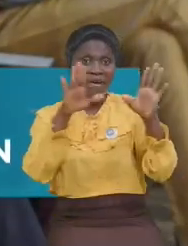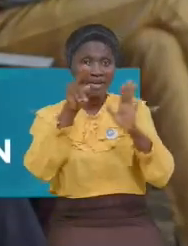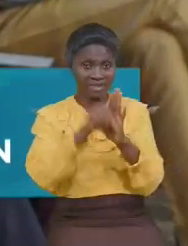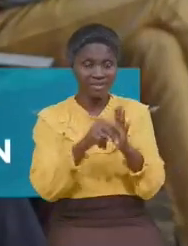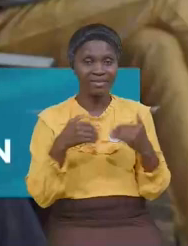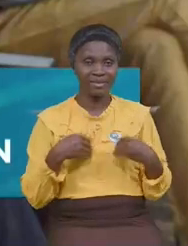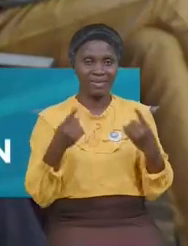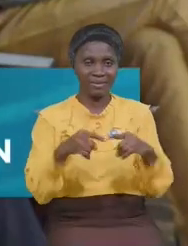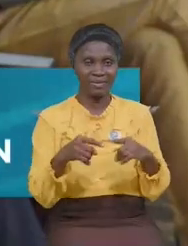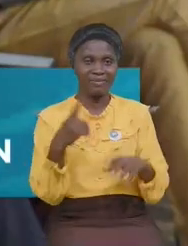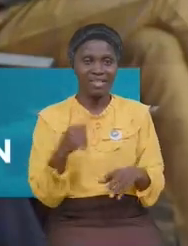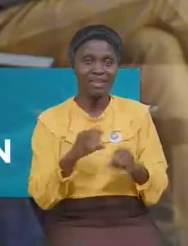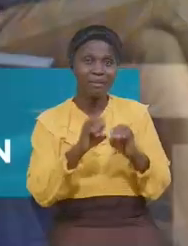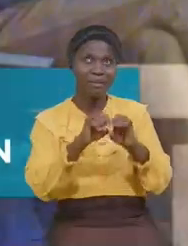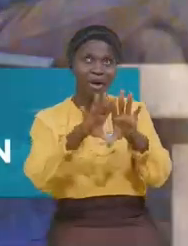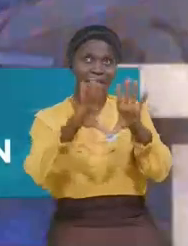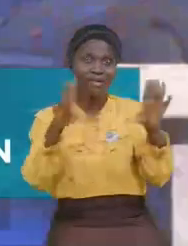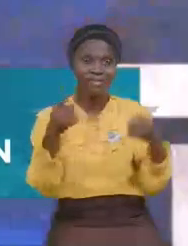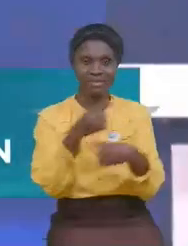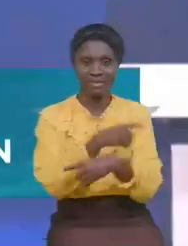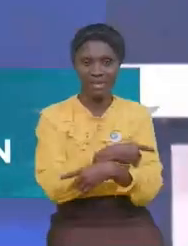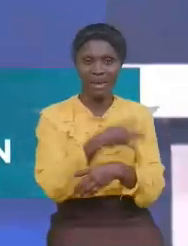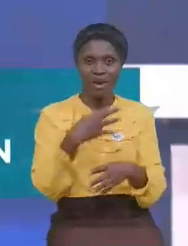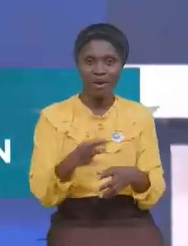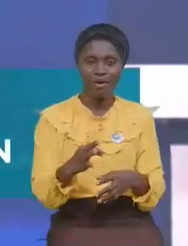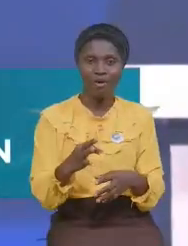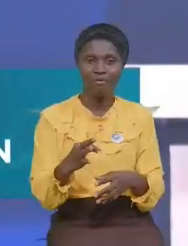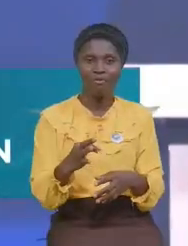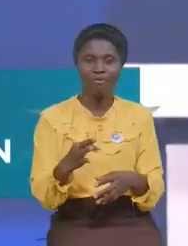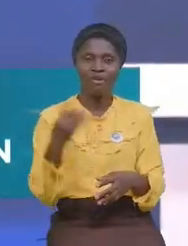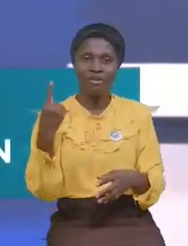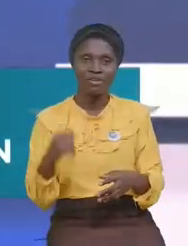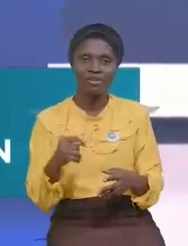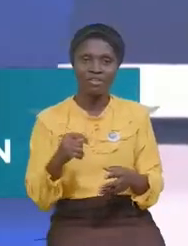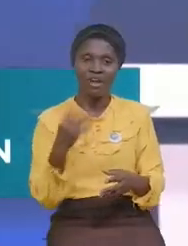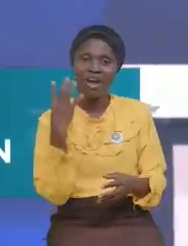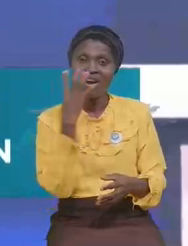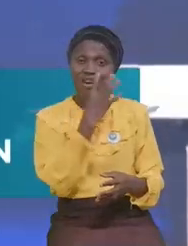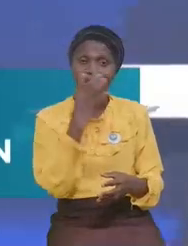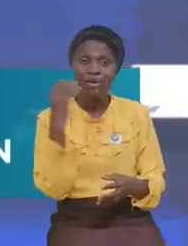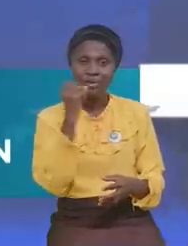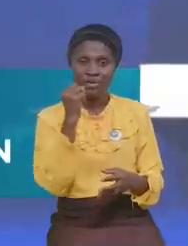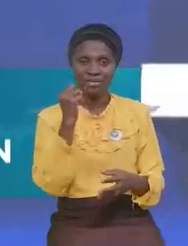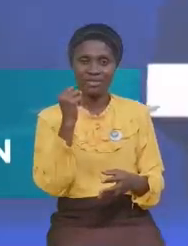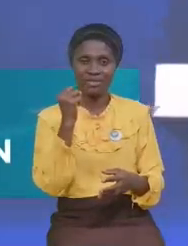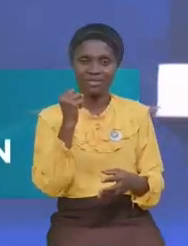L'éclat viendra. Le jour éclairé de la